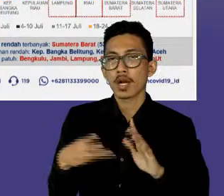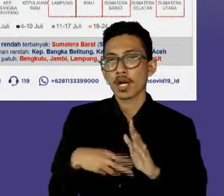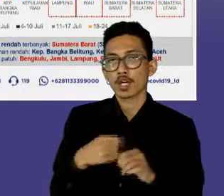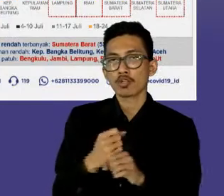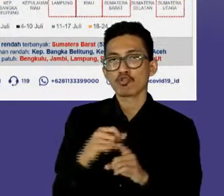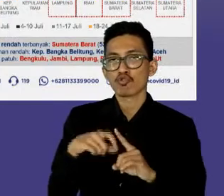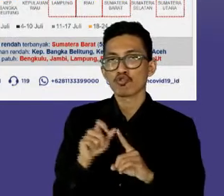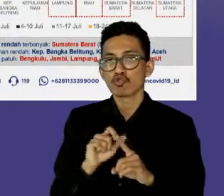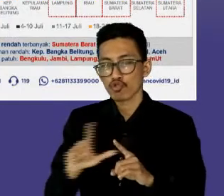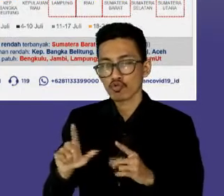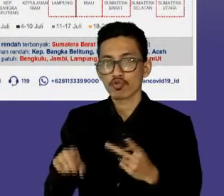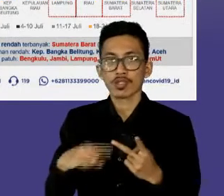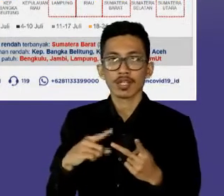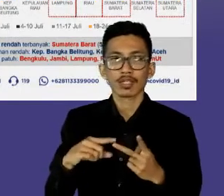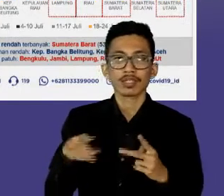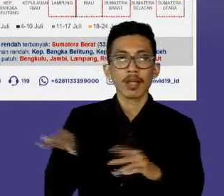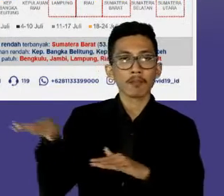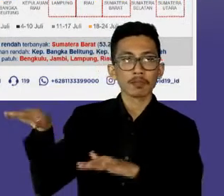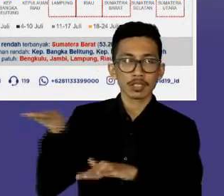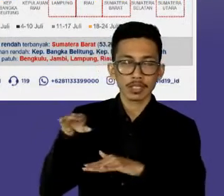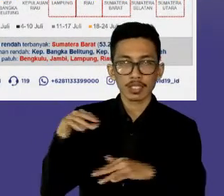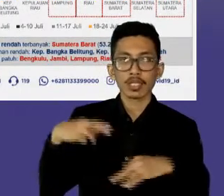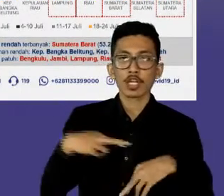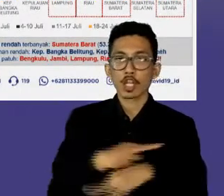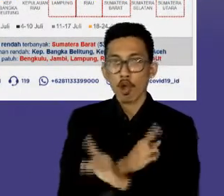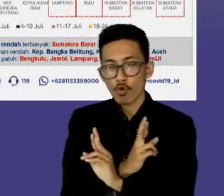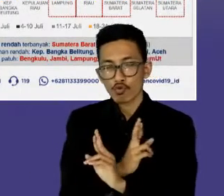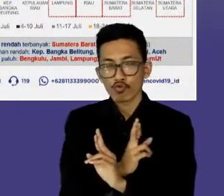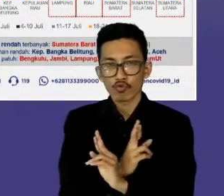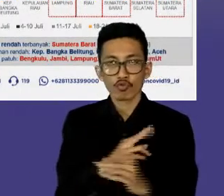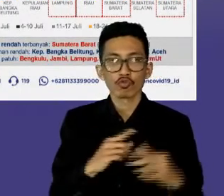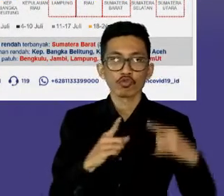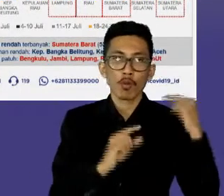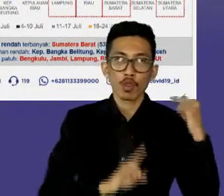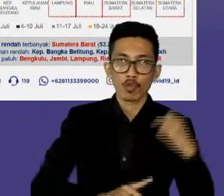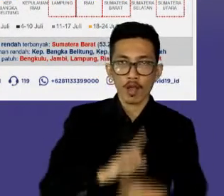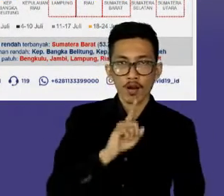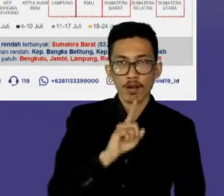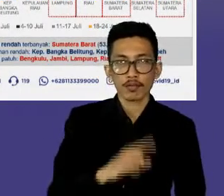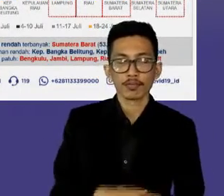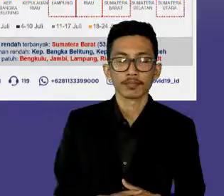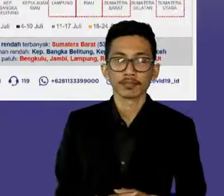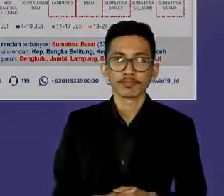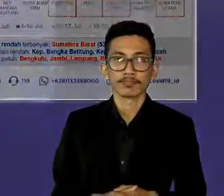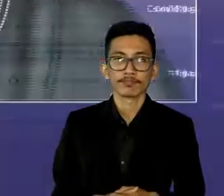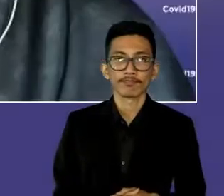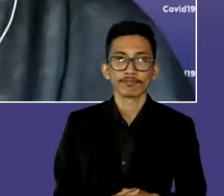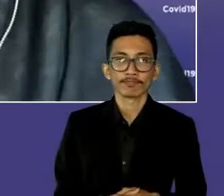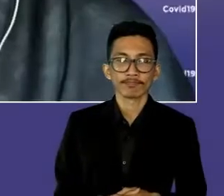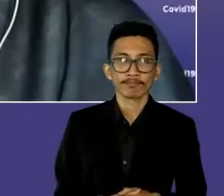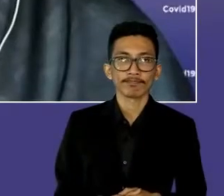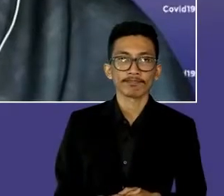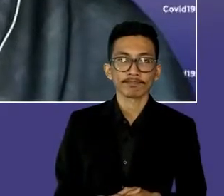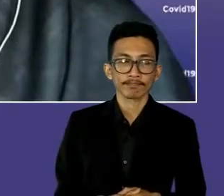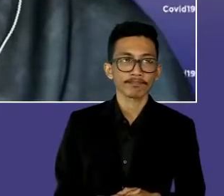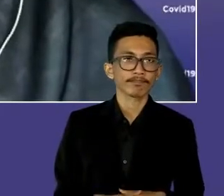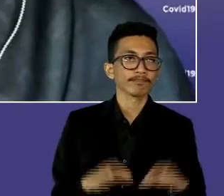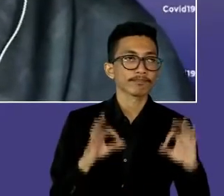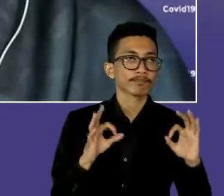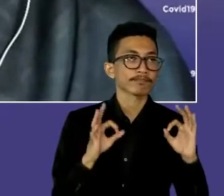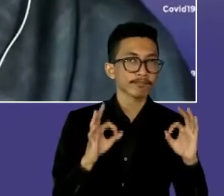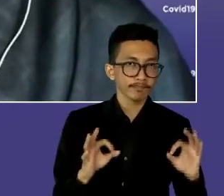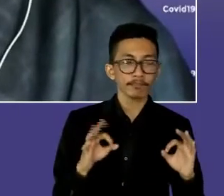Jambi, Lampung, Riau, Sumatera Barat, dan Sumatera Utara. Nah, oke. Okay. Iya, sebetulnya kan